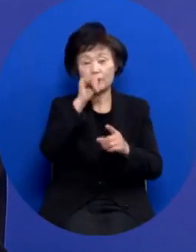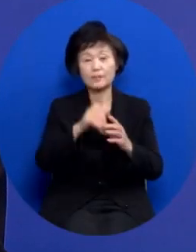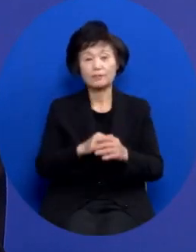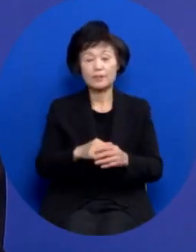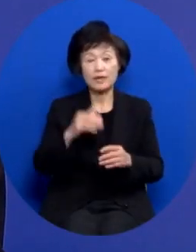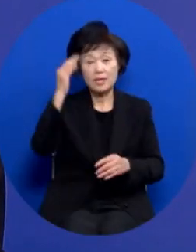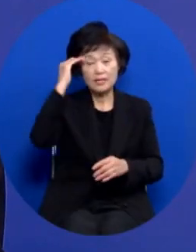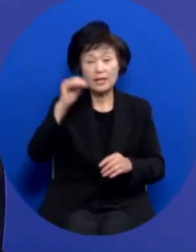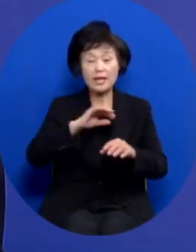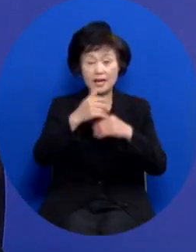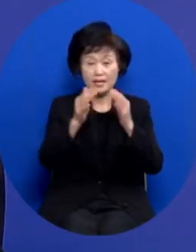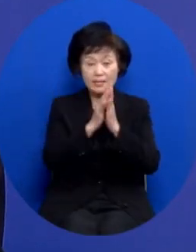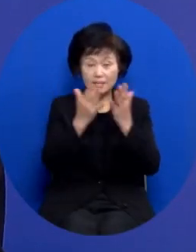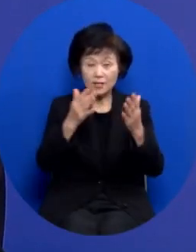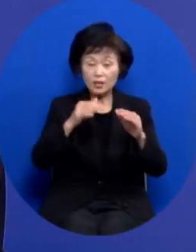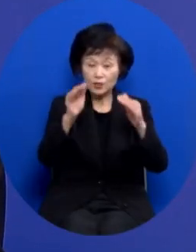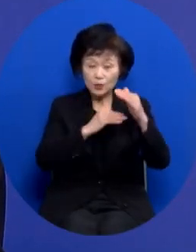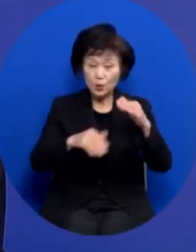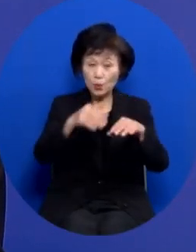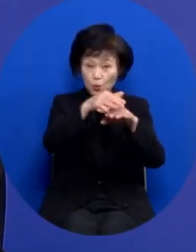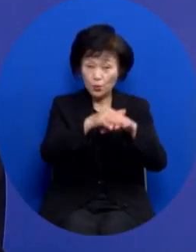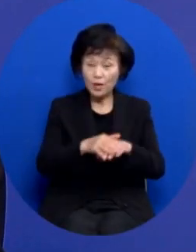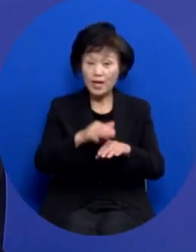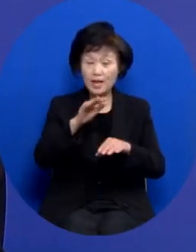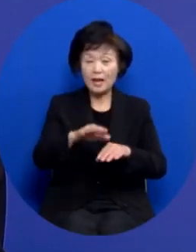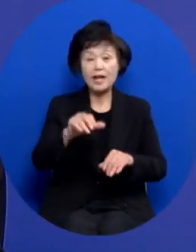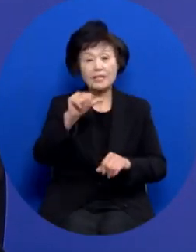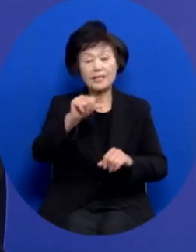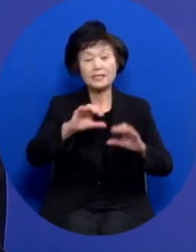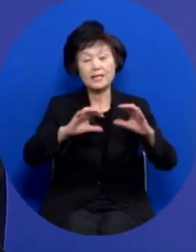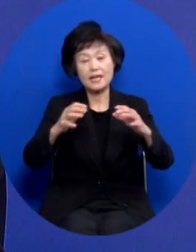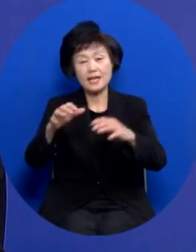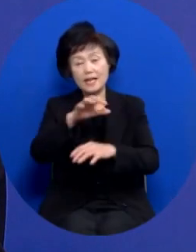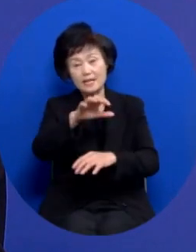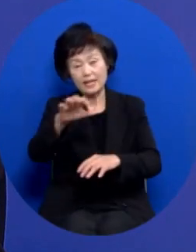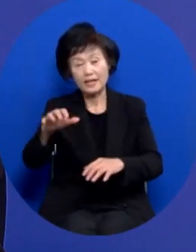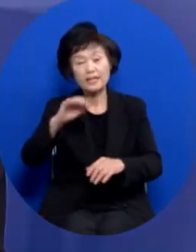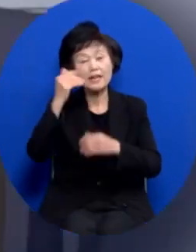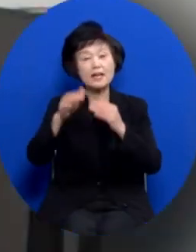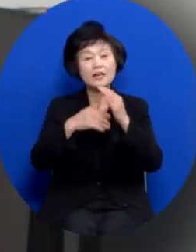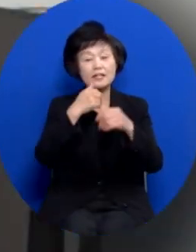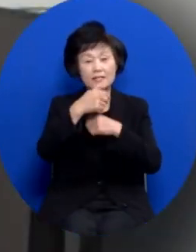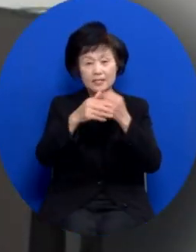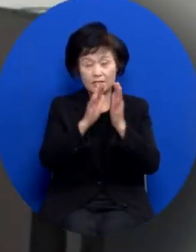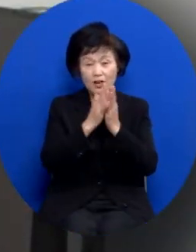대한성서공회가 서울 광염교회 후원으로 5개 나라의 성경을 기증했습니다